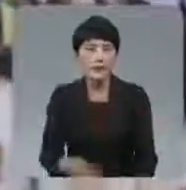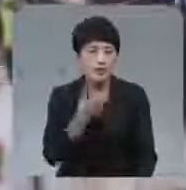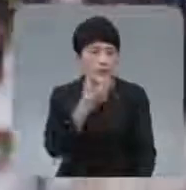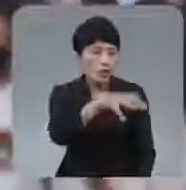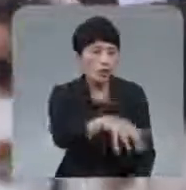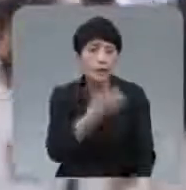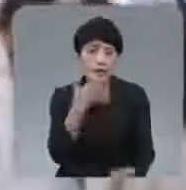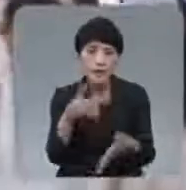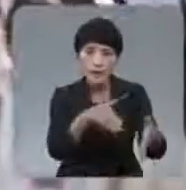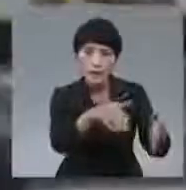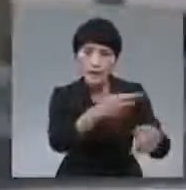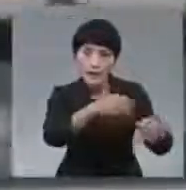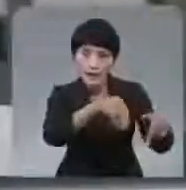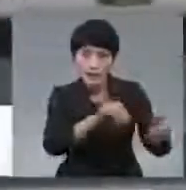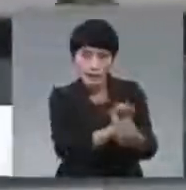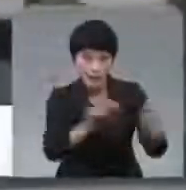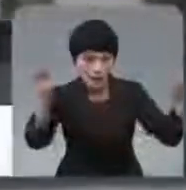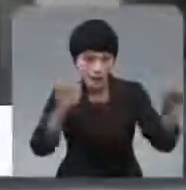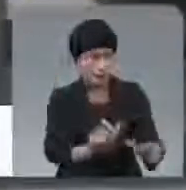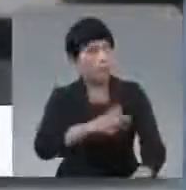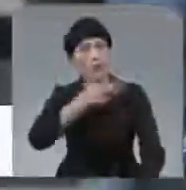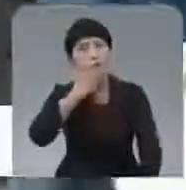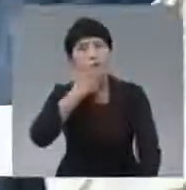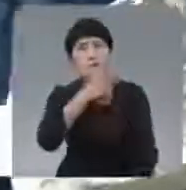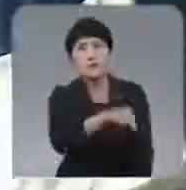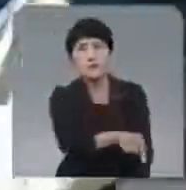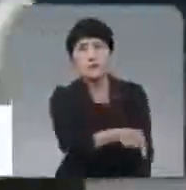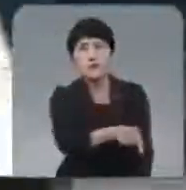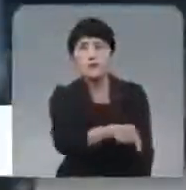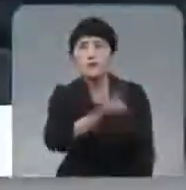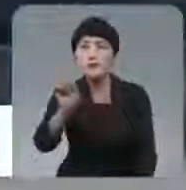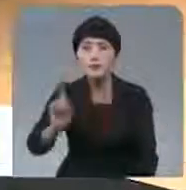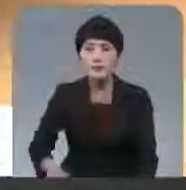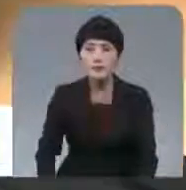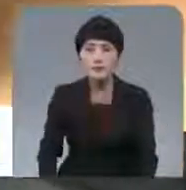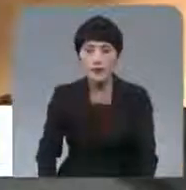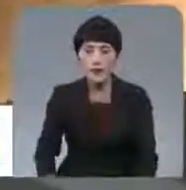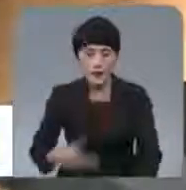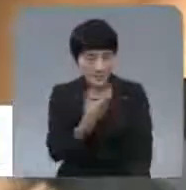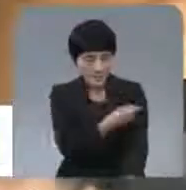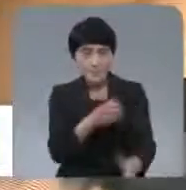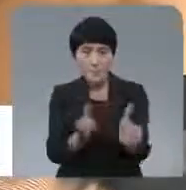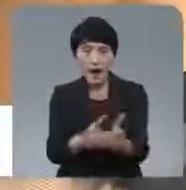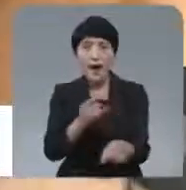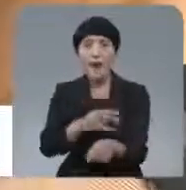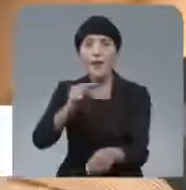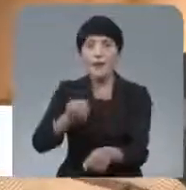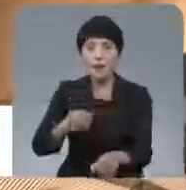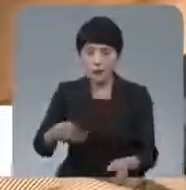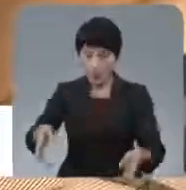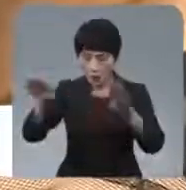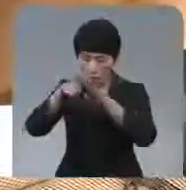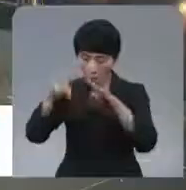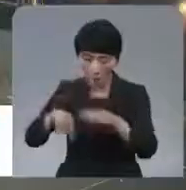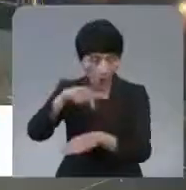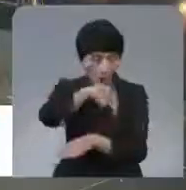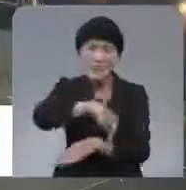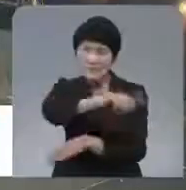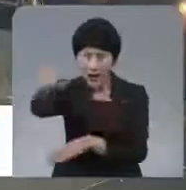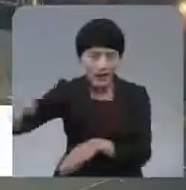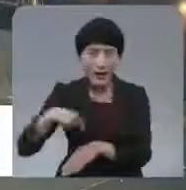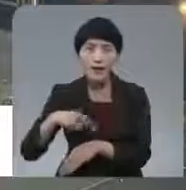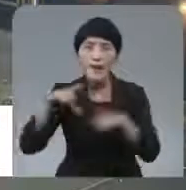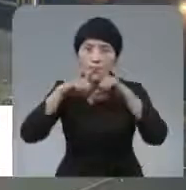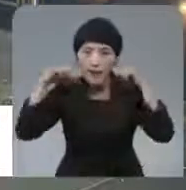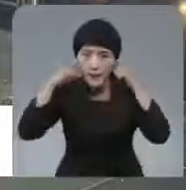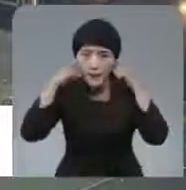otoritas kesehatan Korea Selatan tetap mewajibkan warga untuk mengenakan masker di dalam maupun juga ruangan dan meminta warga